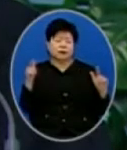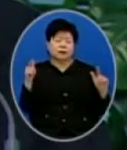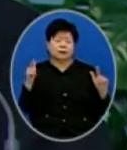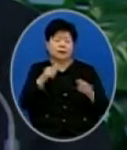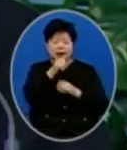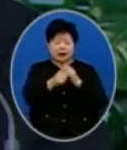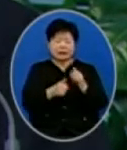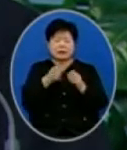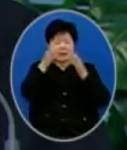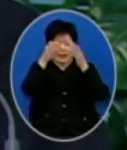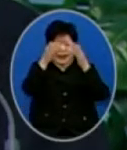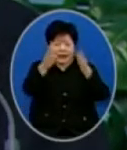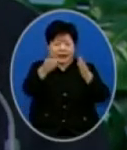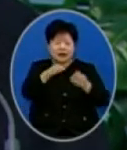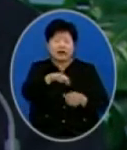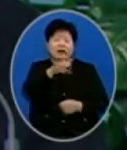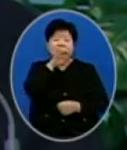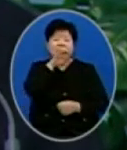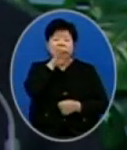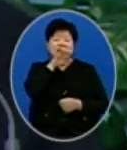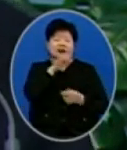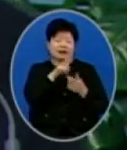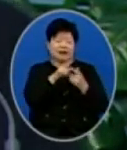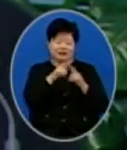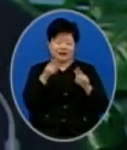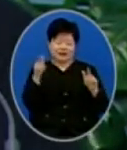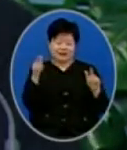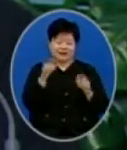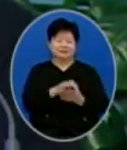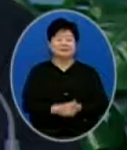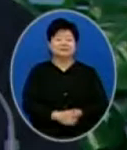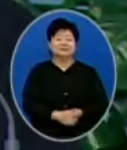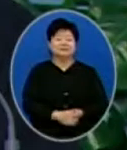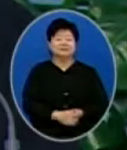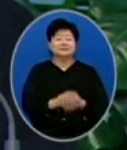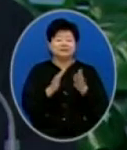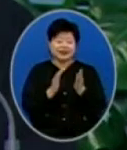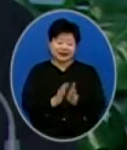하나님을 향하여 원망하지 아니하니라 할렐루야